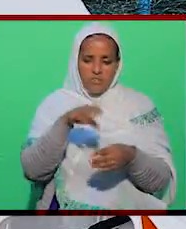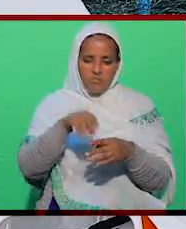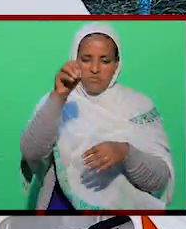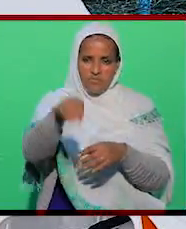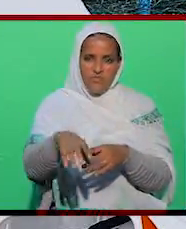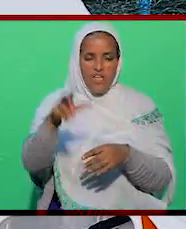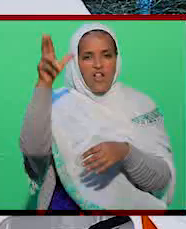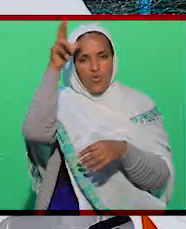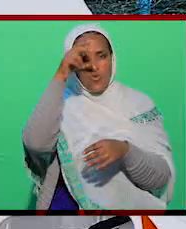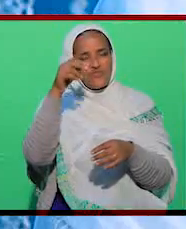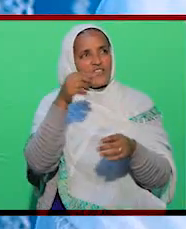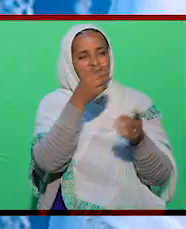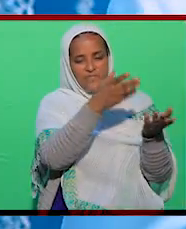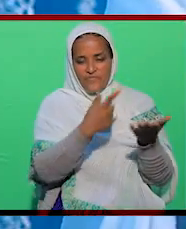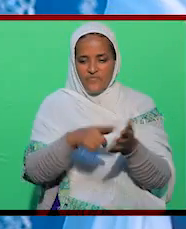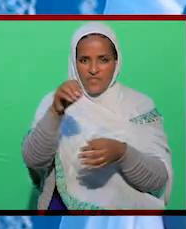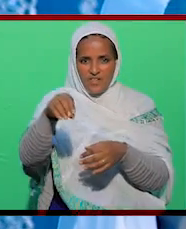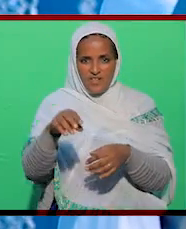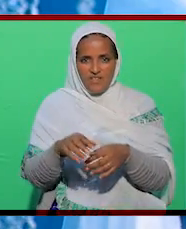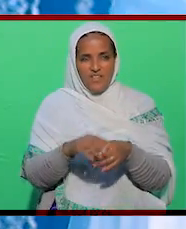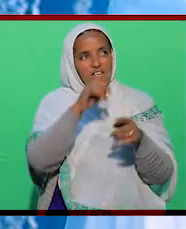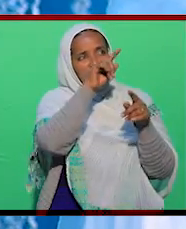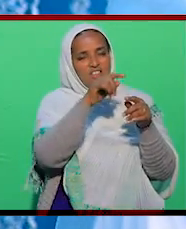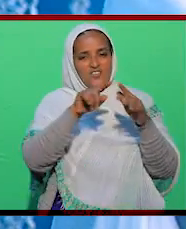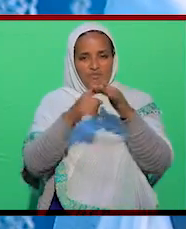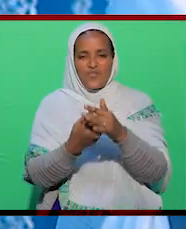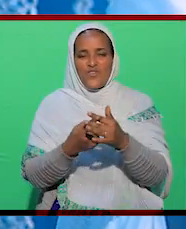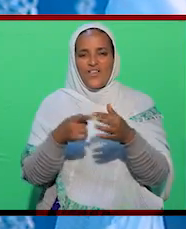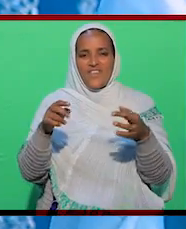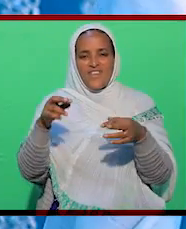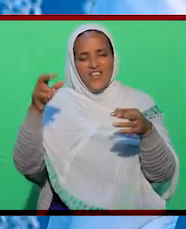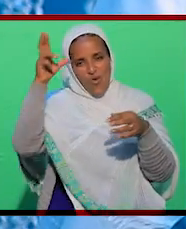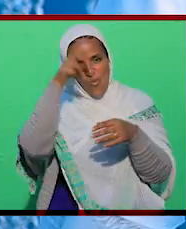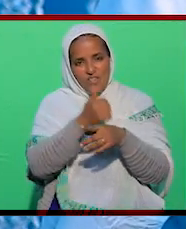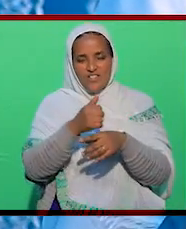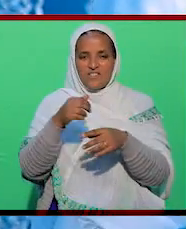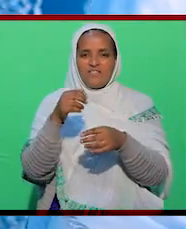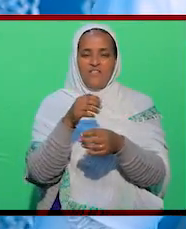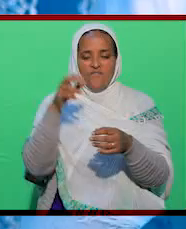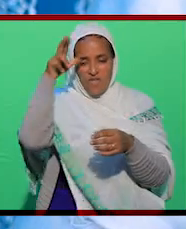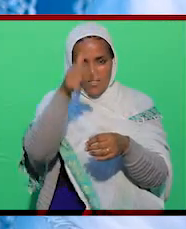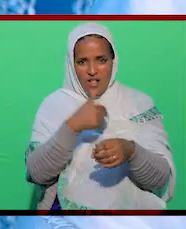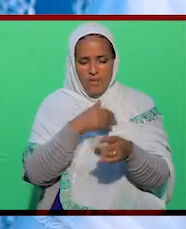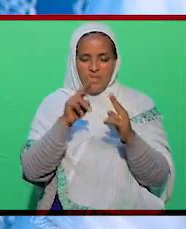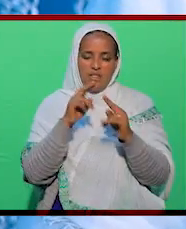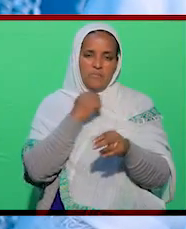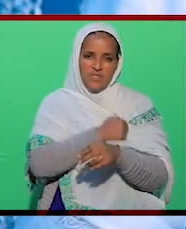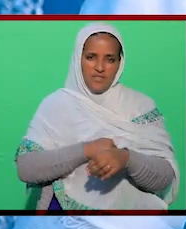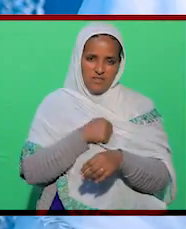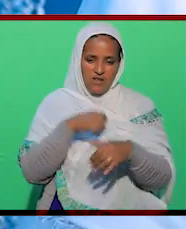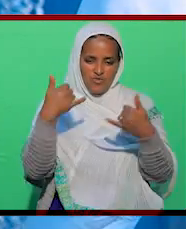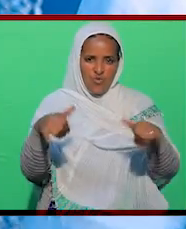ይጥላል ለጊዮርጊስ ፈረስ ሊያደርስ አለ። አሁን አደለ የጊዮርጊስ ፈረስ ከዛ ጀምሮ። እና እንዲህ ያለ መጫወቻ በጣም